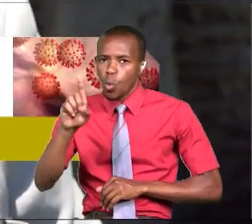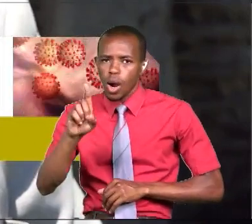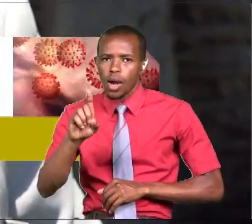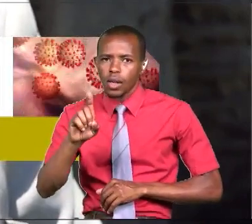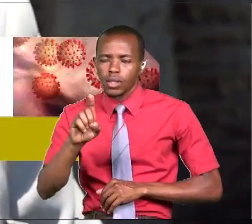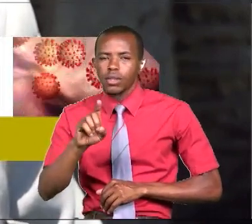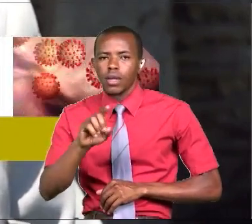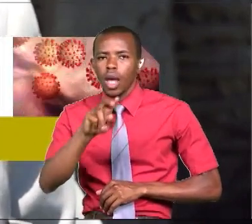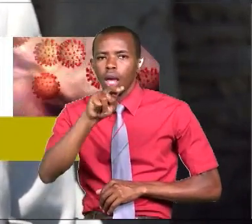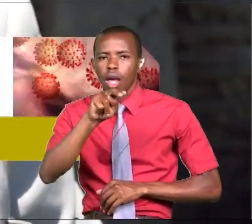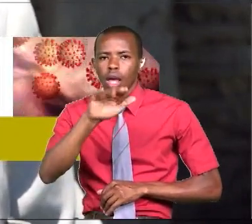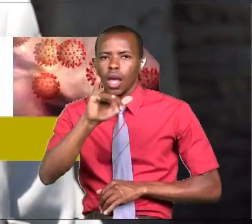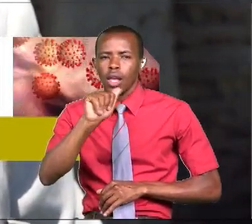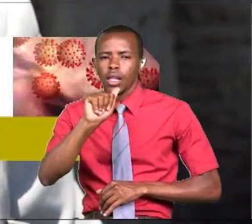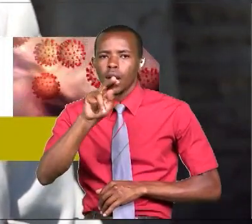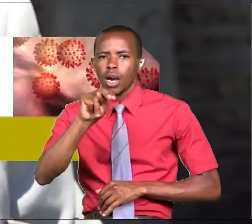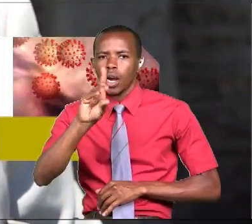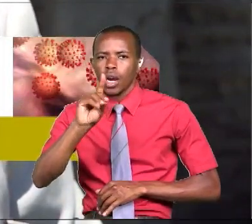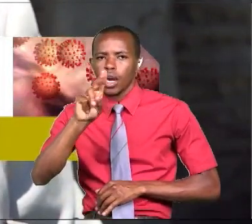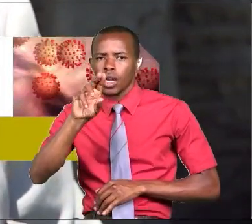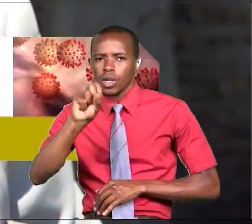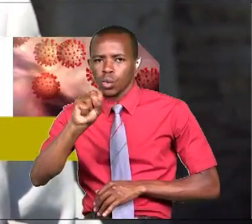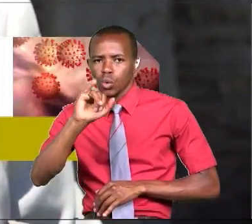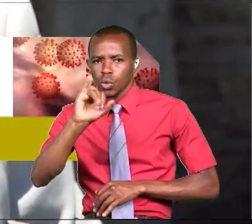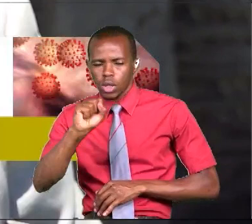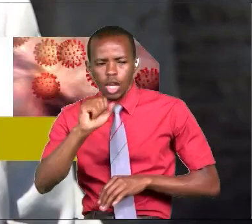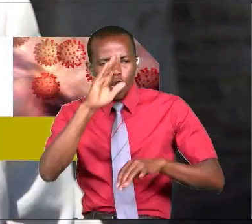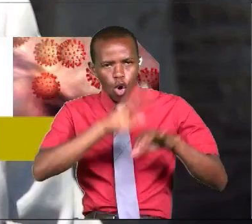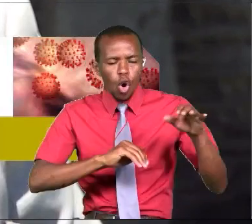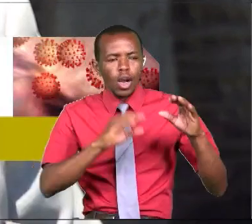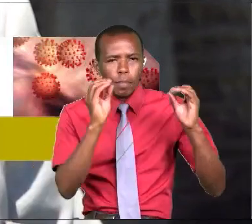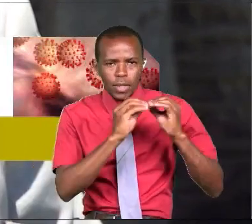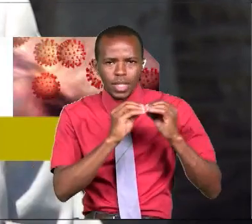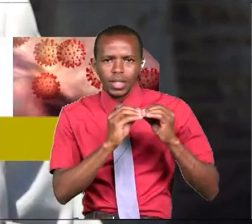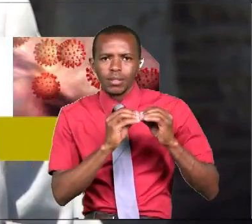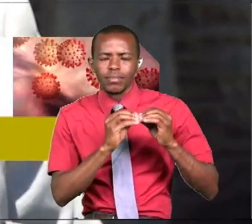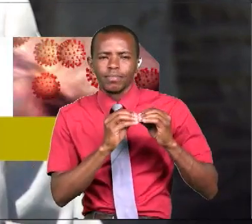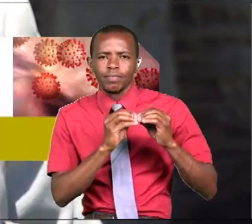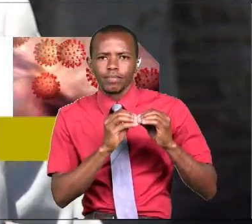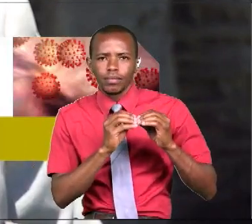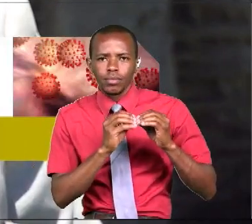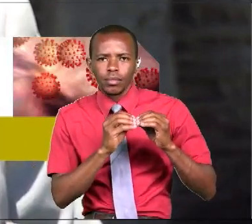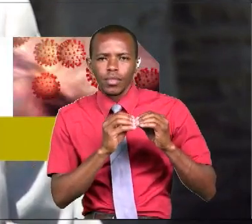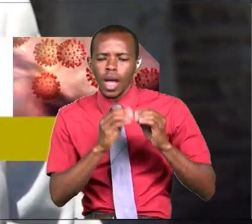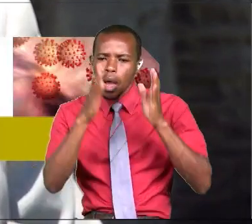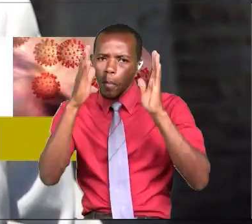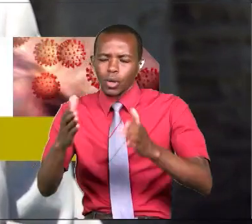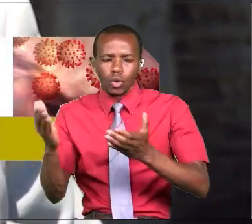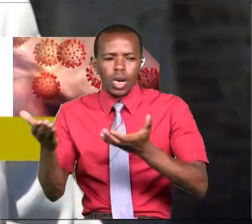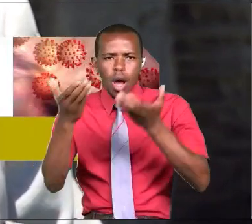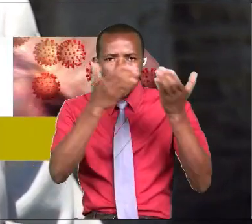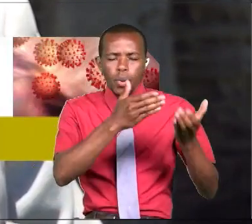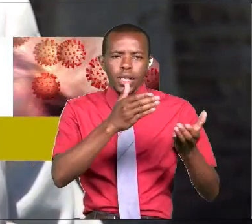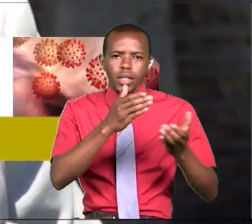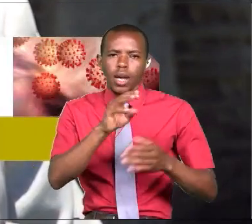mzee Nyandusi, akawaita akafanya mkutano. Yule mtu ameleta Maumau Kenya,